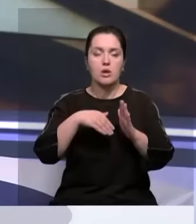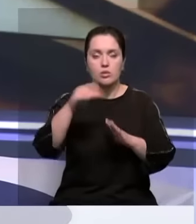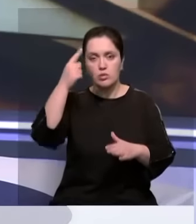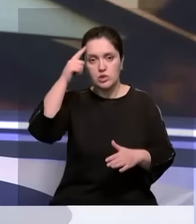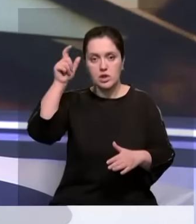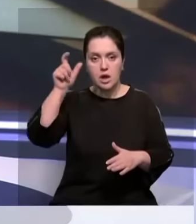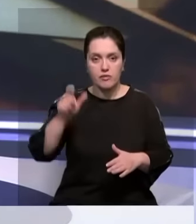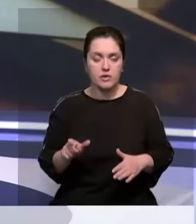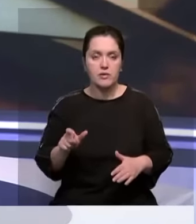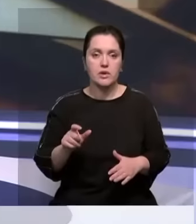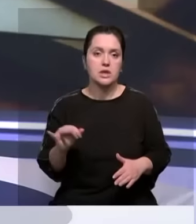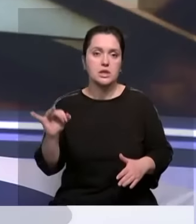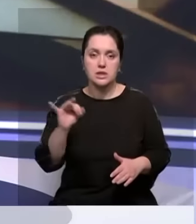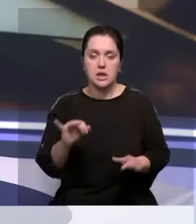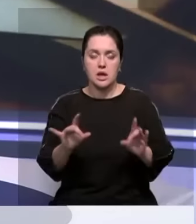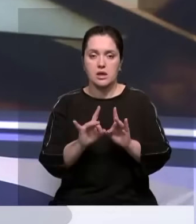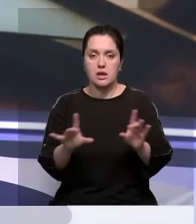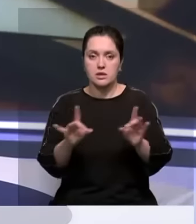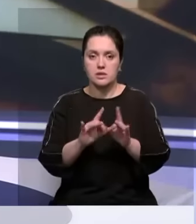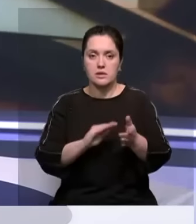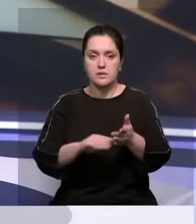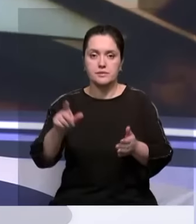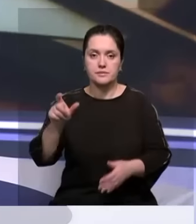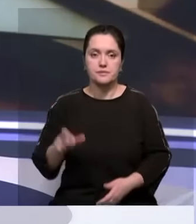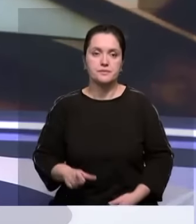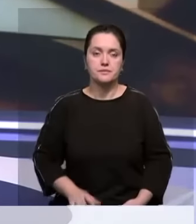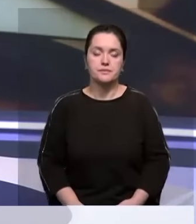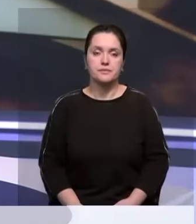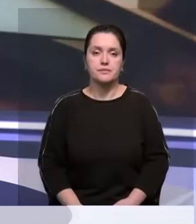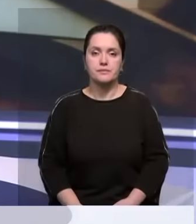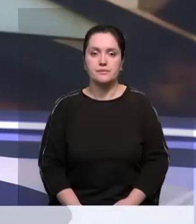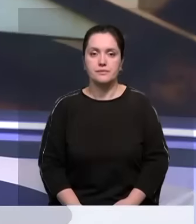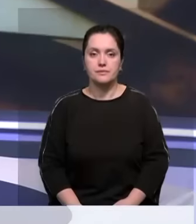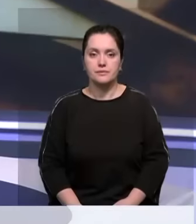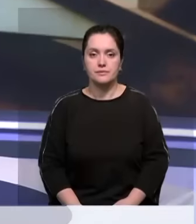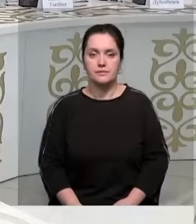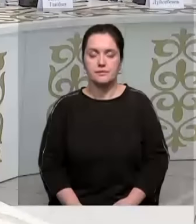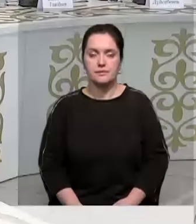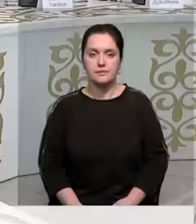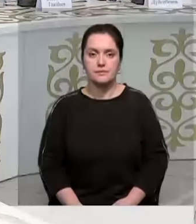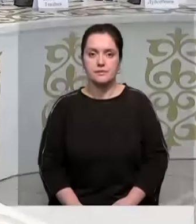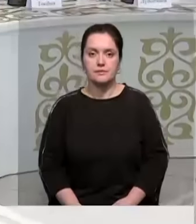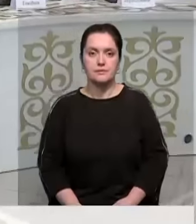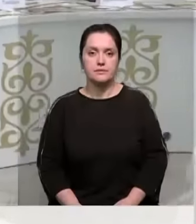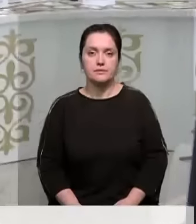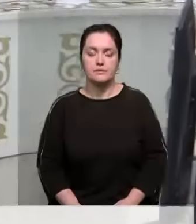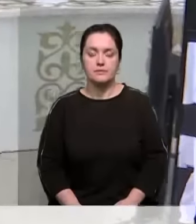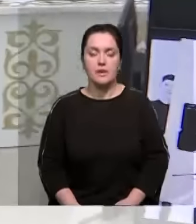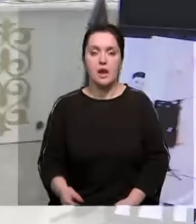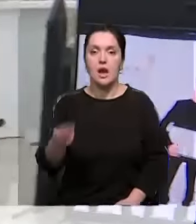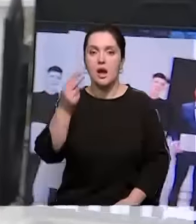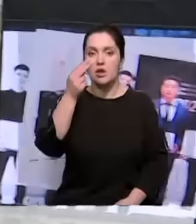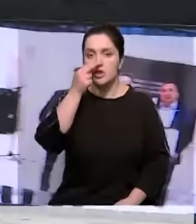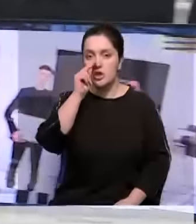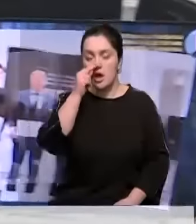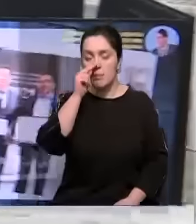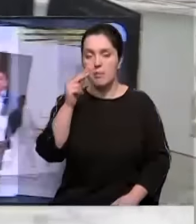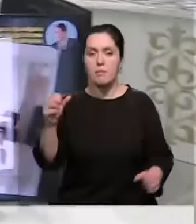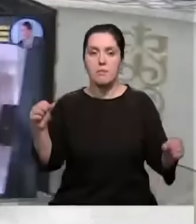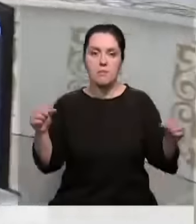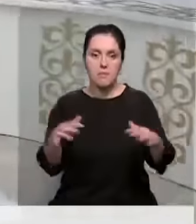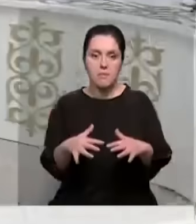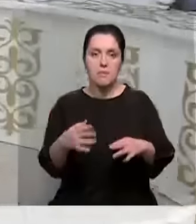О лучших авторах детективных историй расскажет Катерина Попкова. Шымкент стал центром